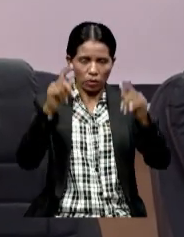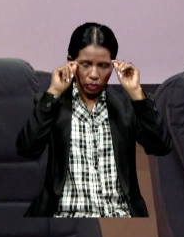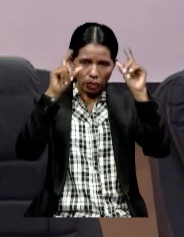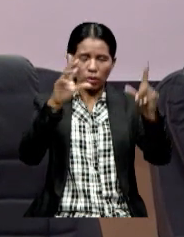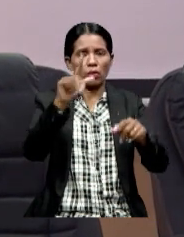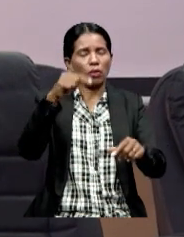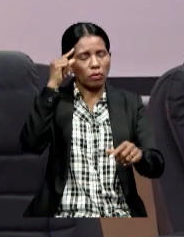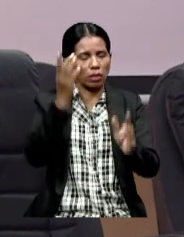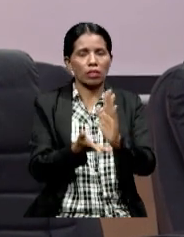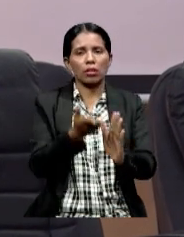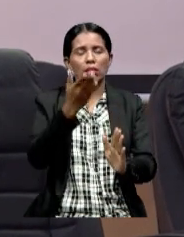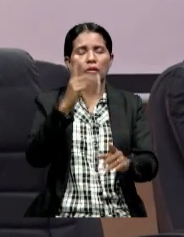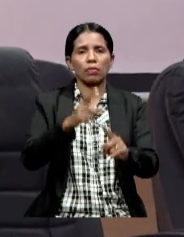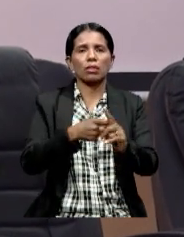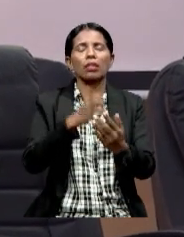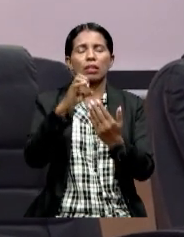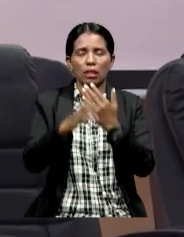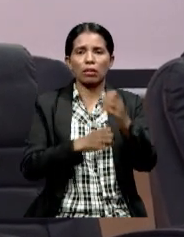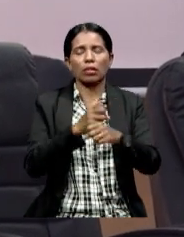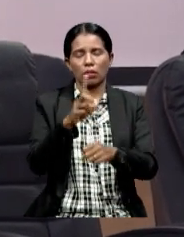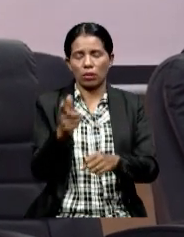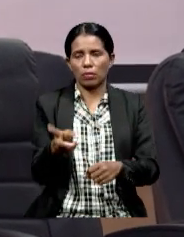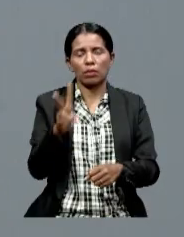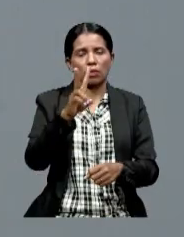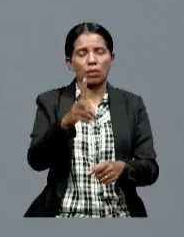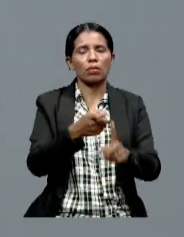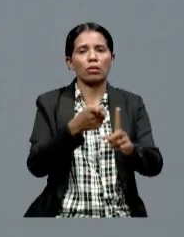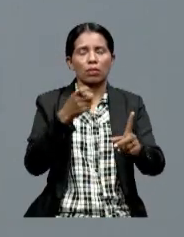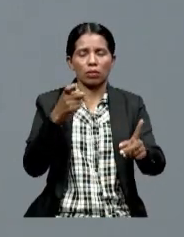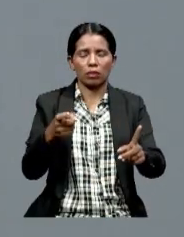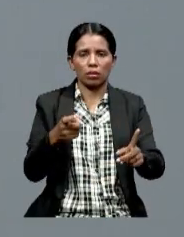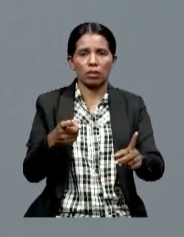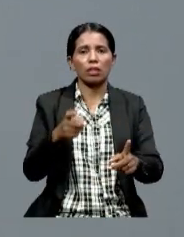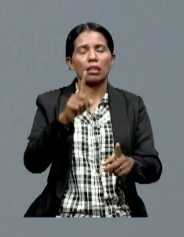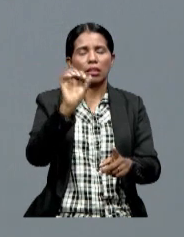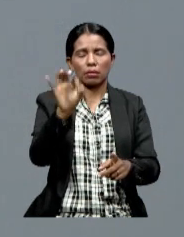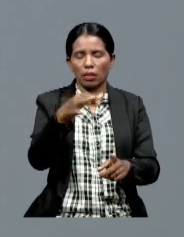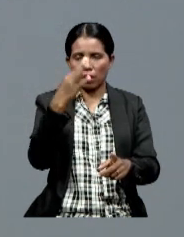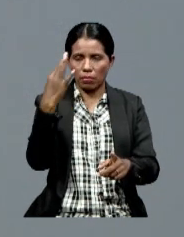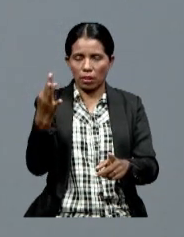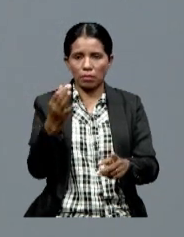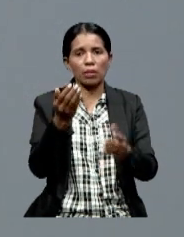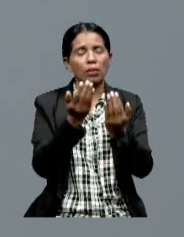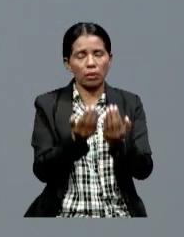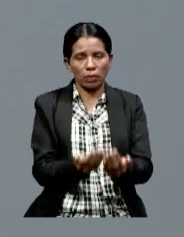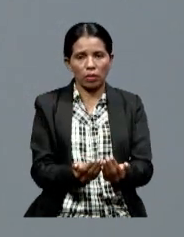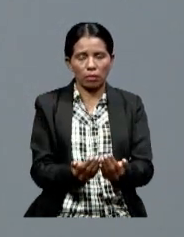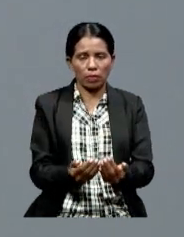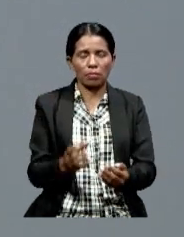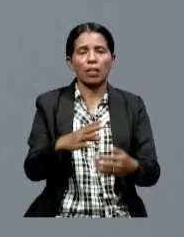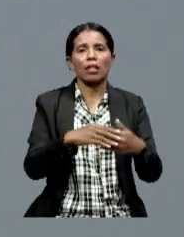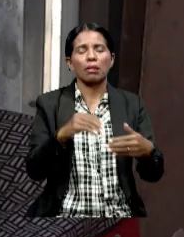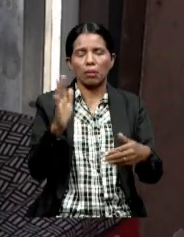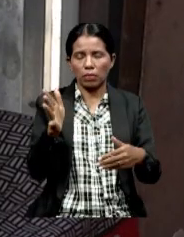fulan zaneiru tina ringrua rua nulua singrua, husi dolar americano sa nulu resensia kada kilograma, ba dolar lima nulu